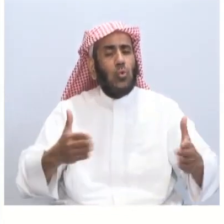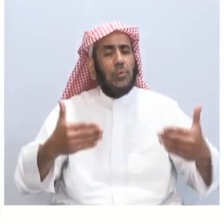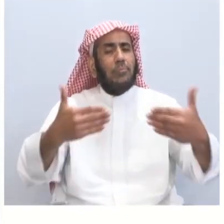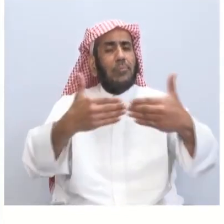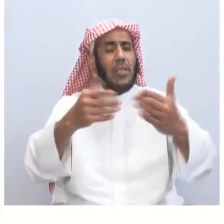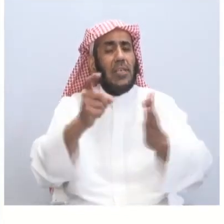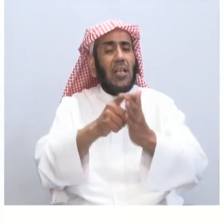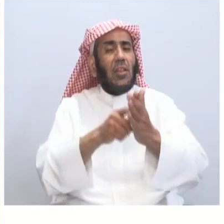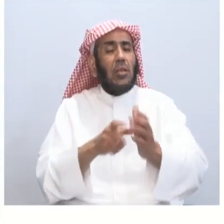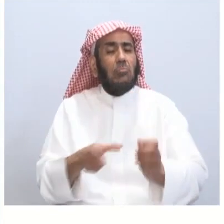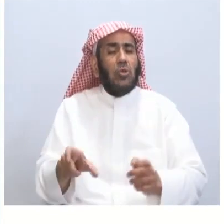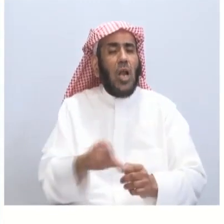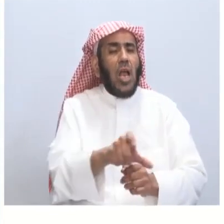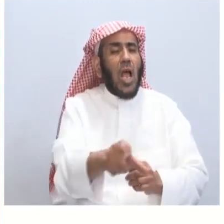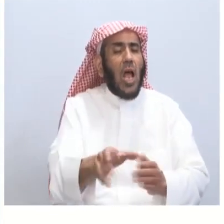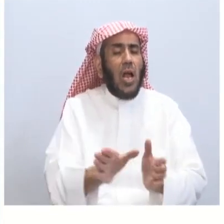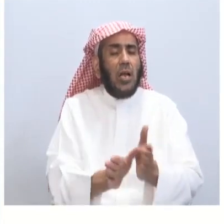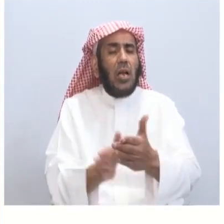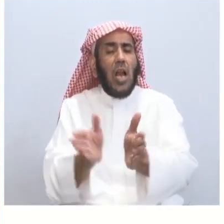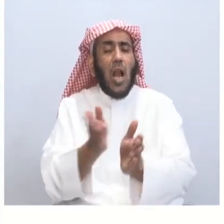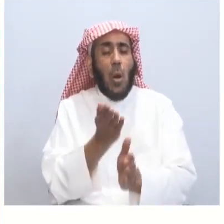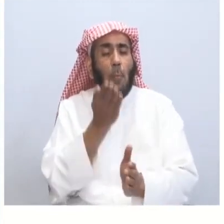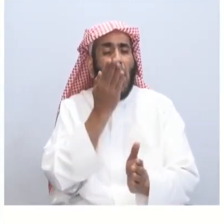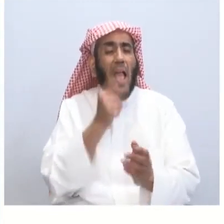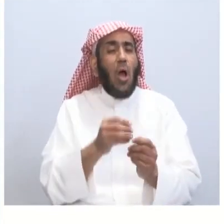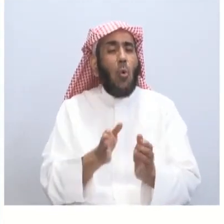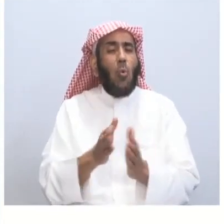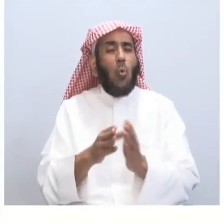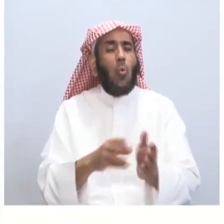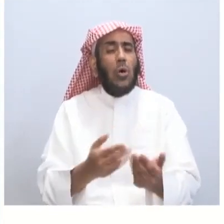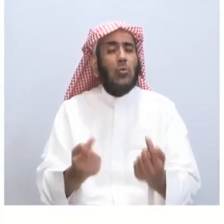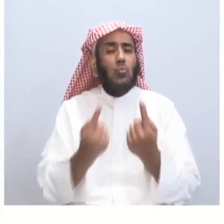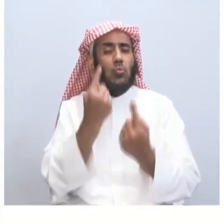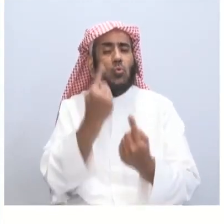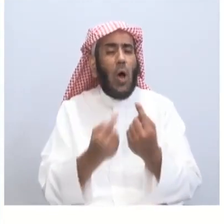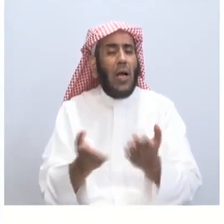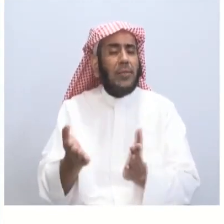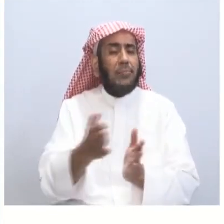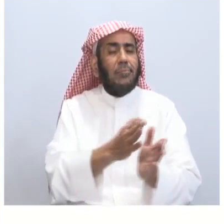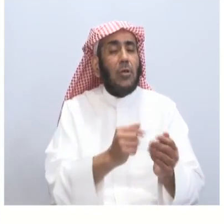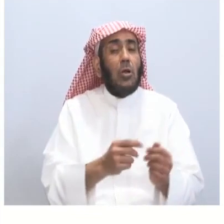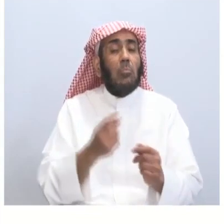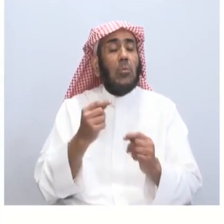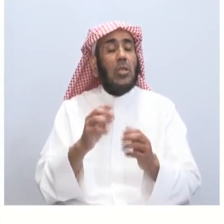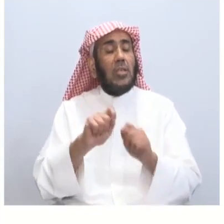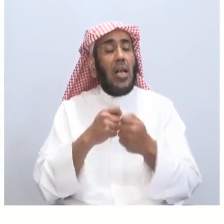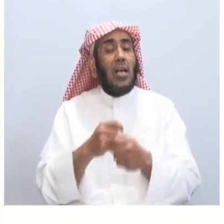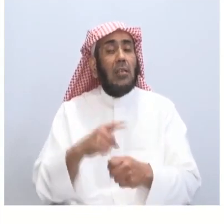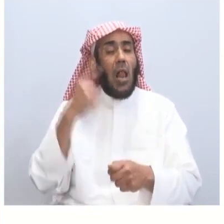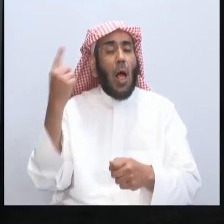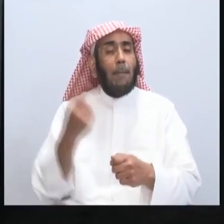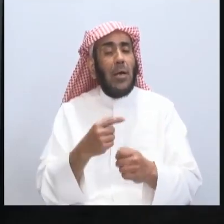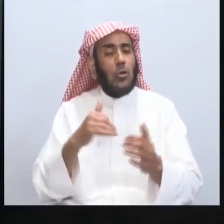لتنظيم جريان المياه وسقي المزروعات من الاصلاحات العامه